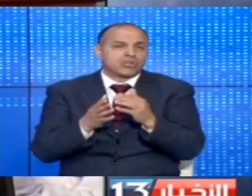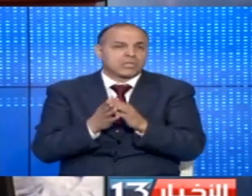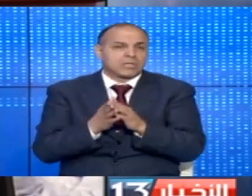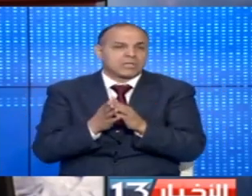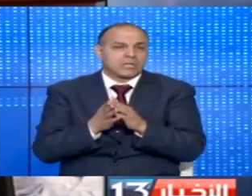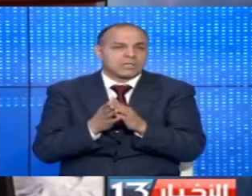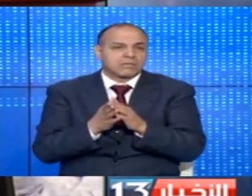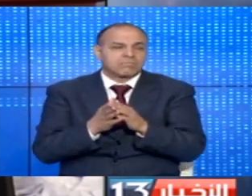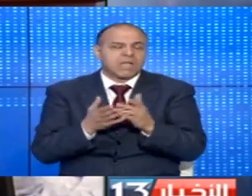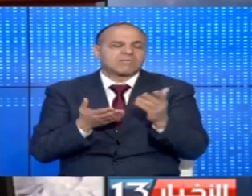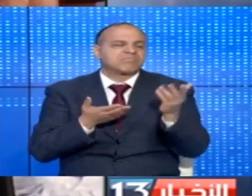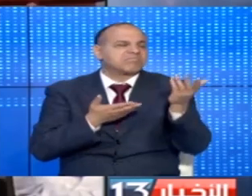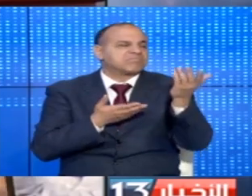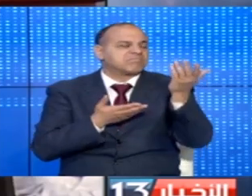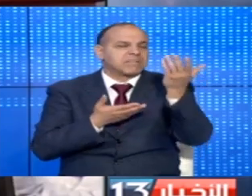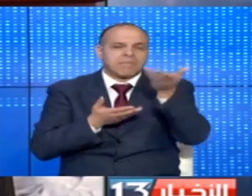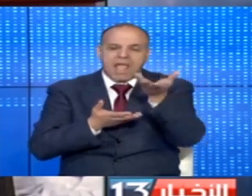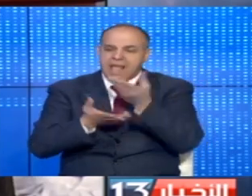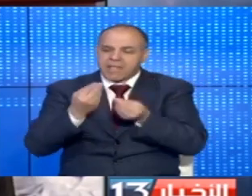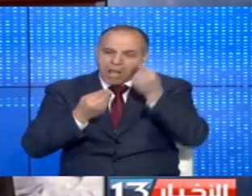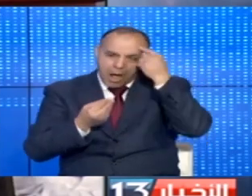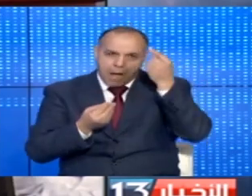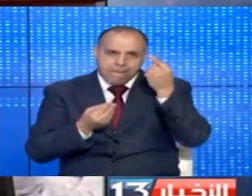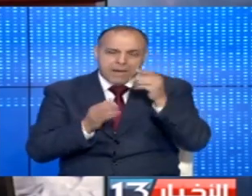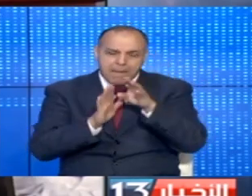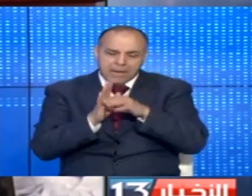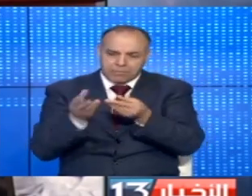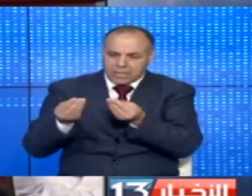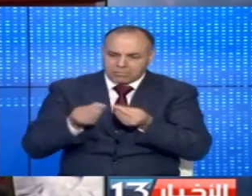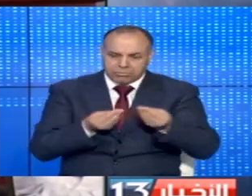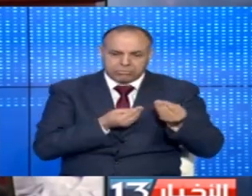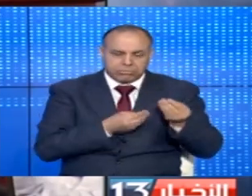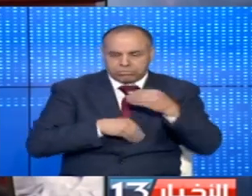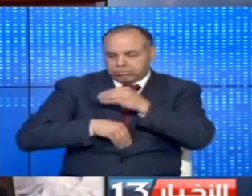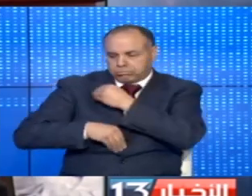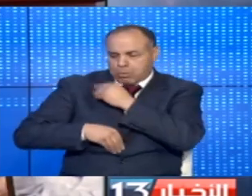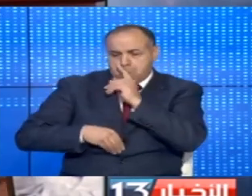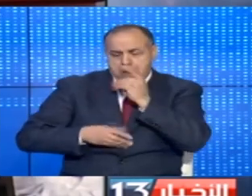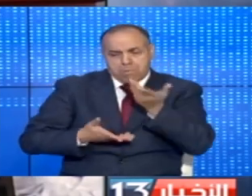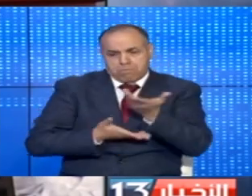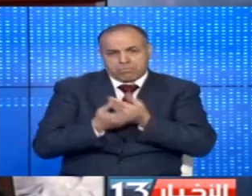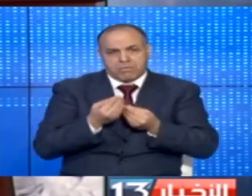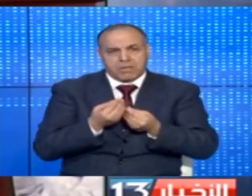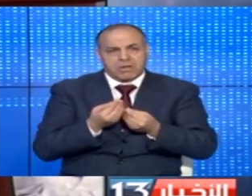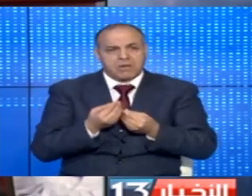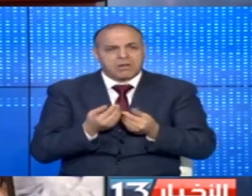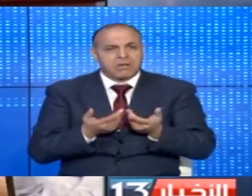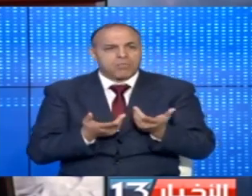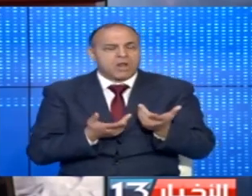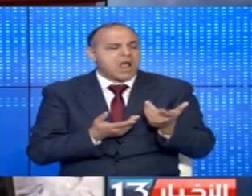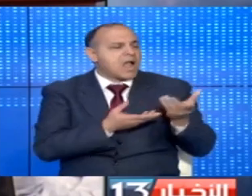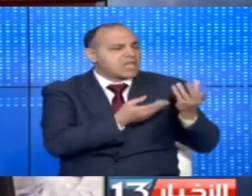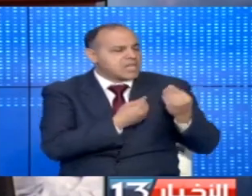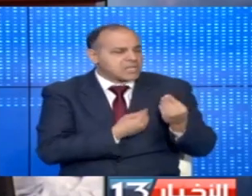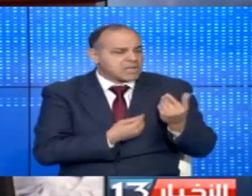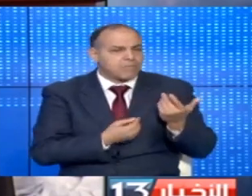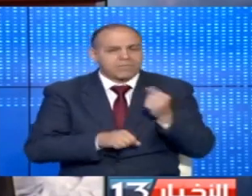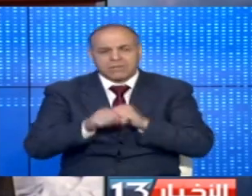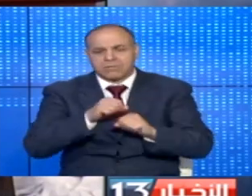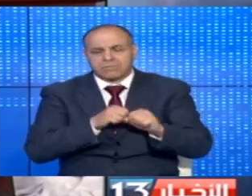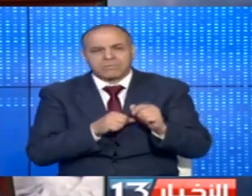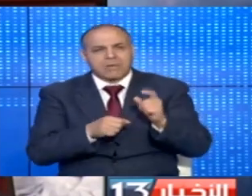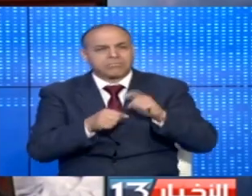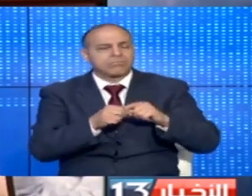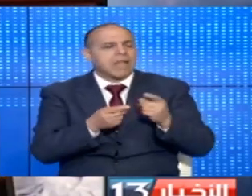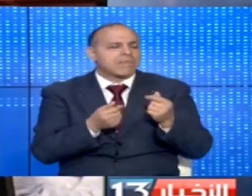البلديات علينا من برنامجنا دون استشارتنا وكيف المساهمات